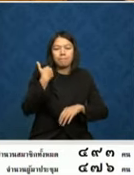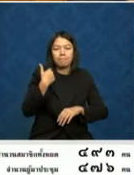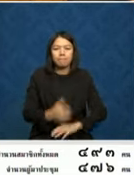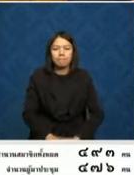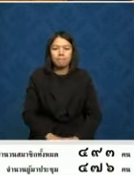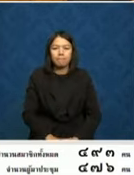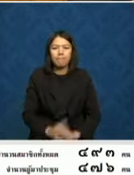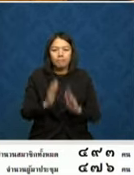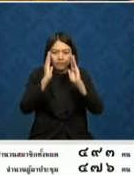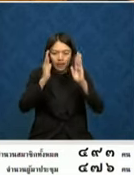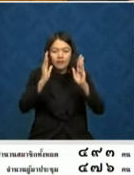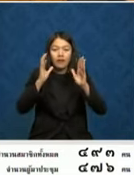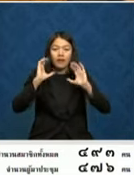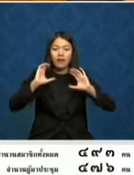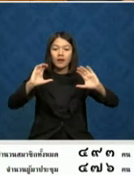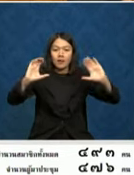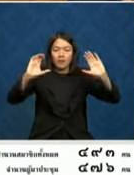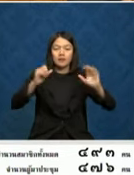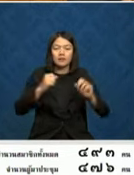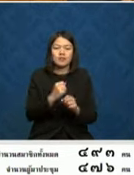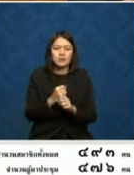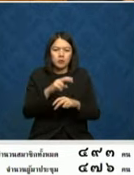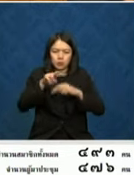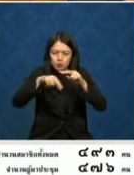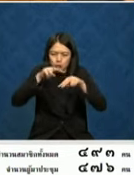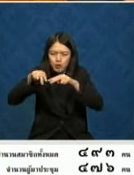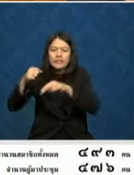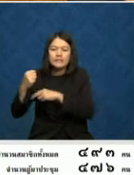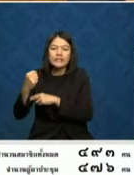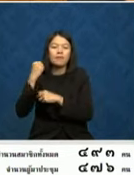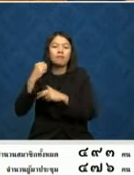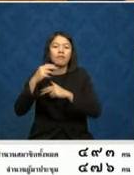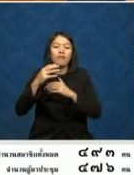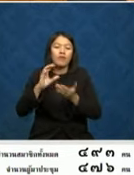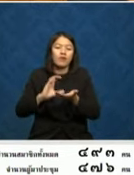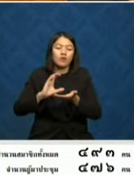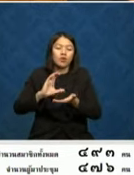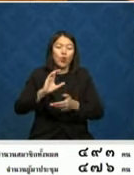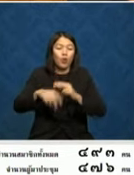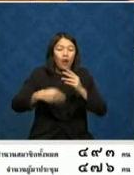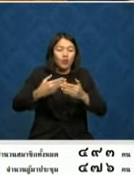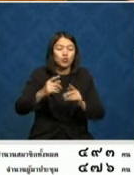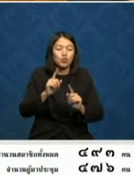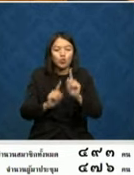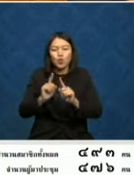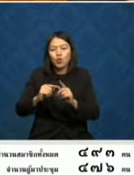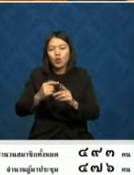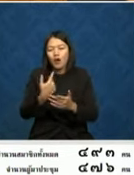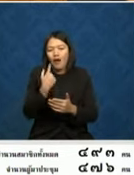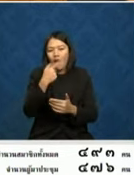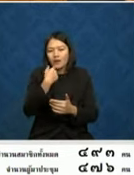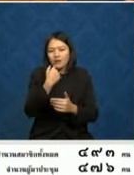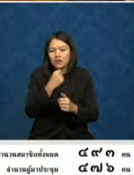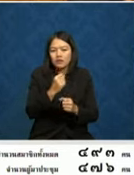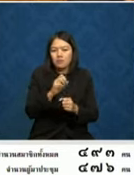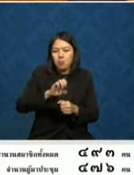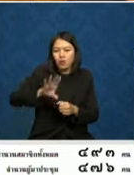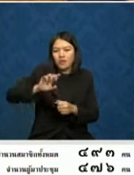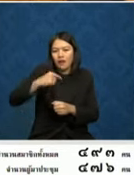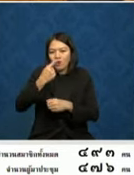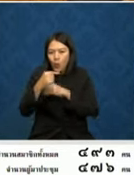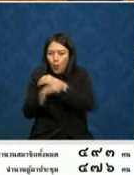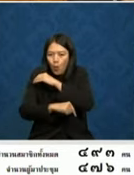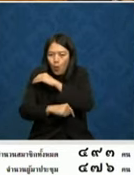ความตั้งใจจริงของรัฐบาลในการที่จะกำกับดูแลในเรื่องของตลาดทุนเพื่อให้พี่น้องประชาชนที่เข้าสู่ตลาดทุนเนี่ยสาม